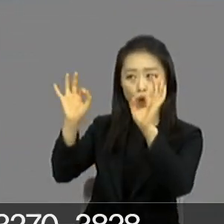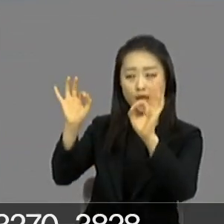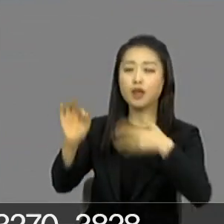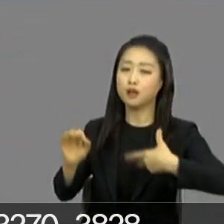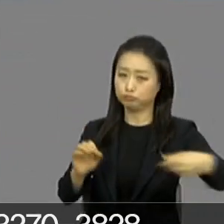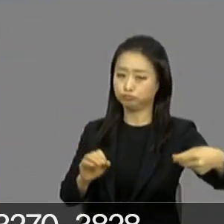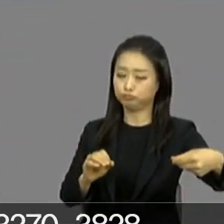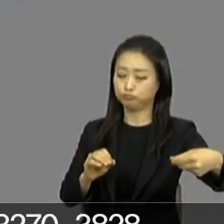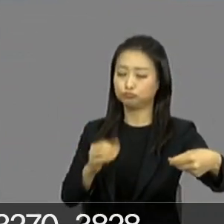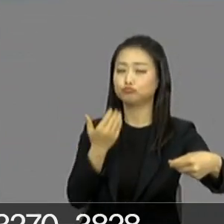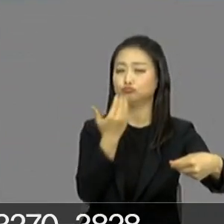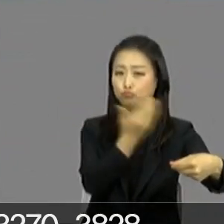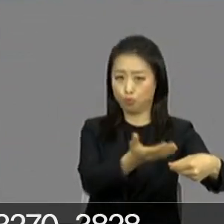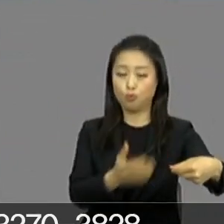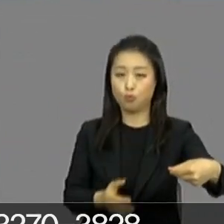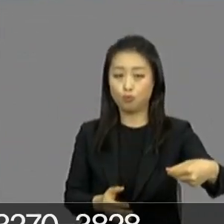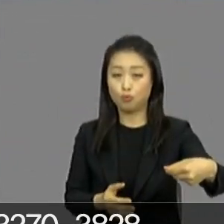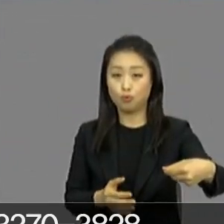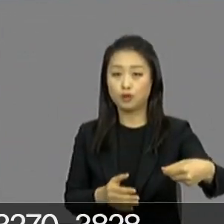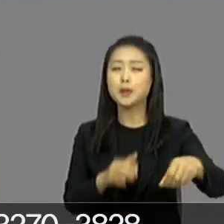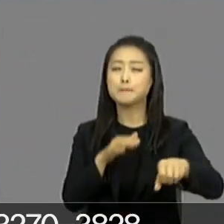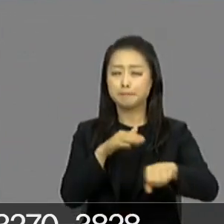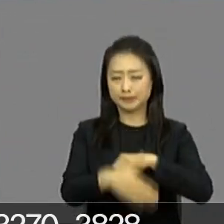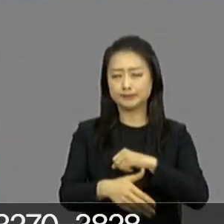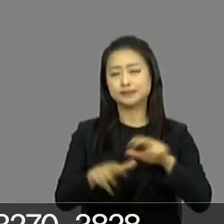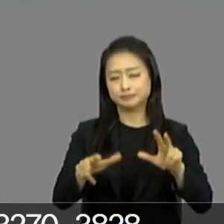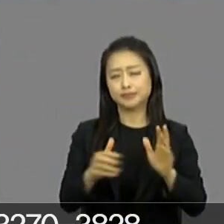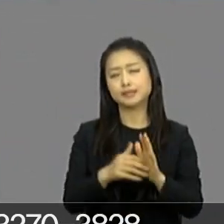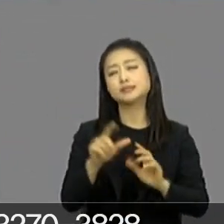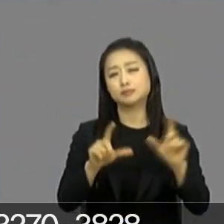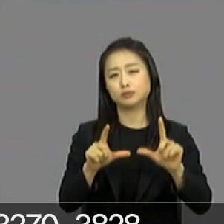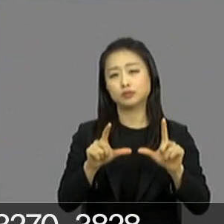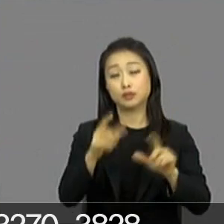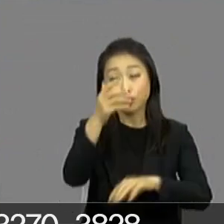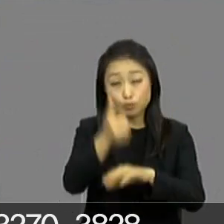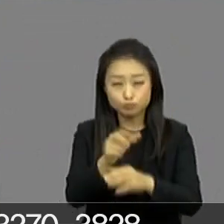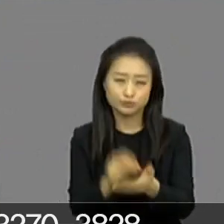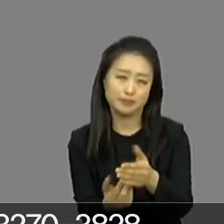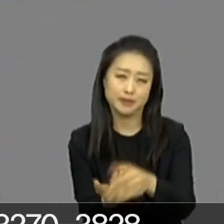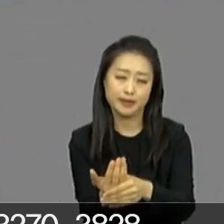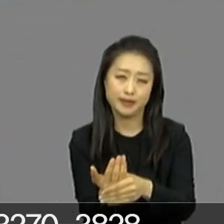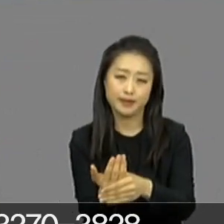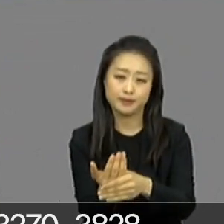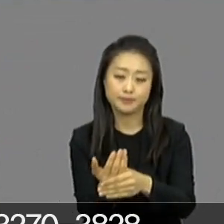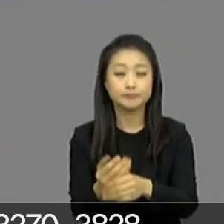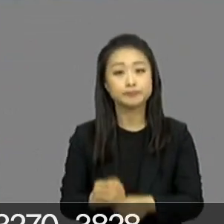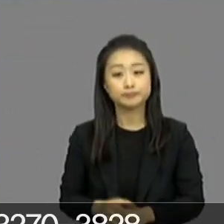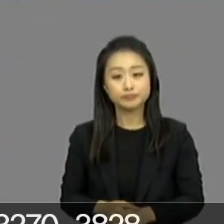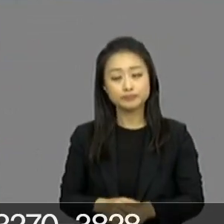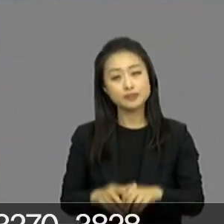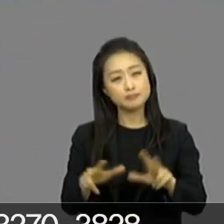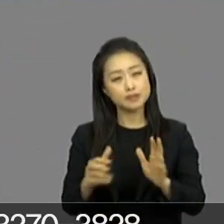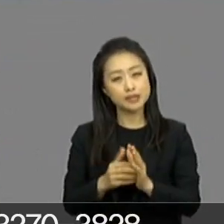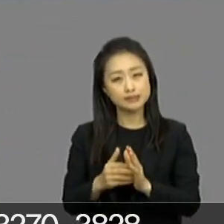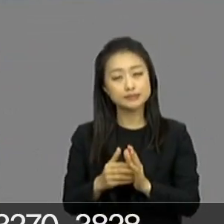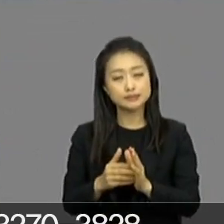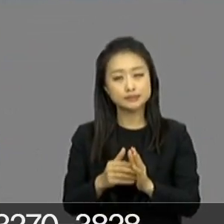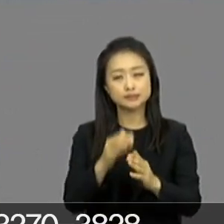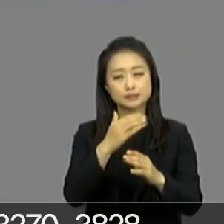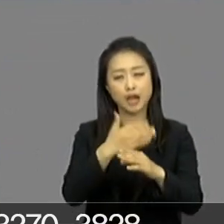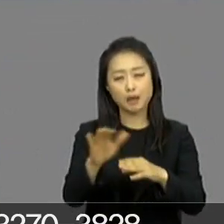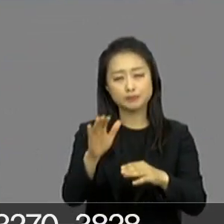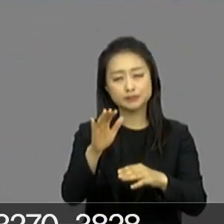여태까지 했던 것들이 되게 보면 여기서 물론 사고가 생겨요 여태까지 보면 한 10% 정도의 사고가